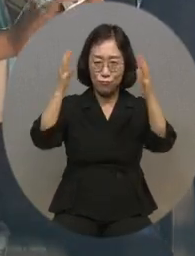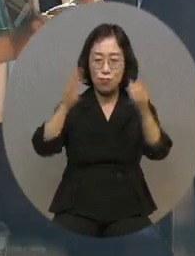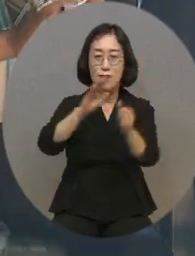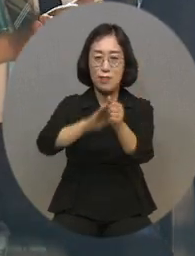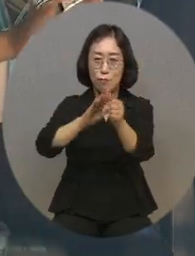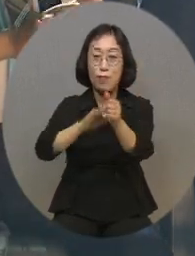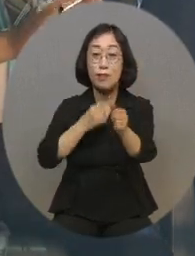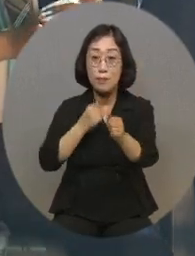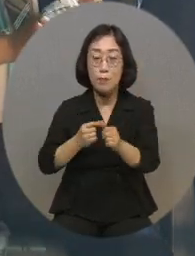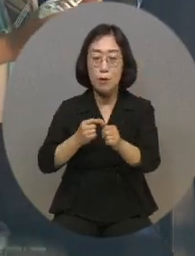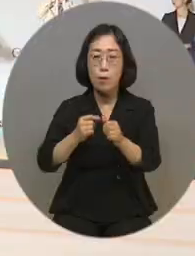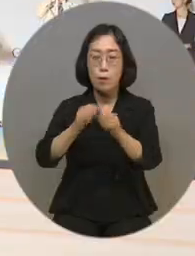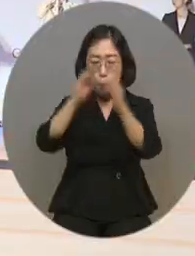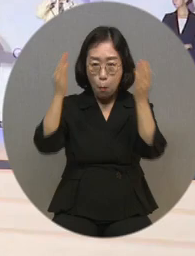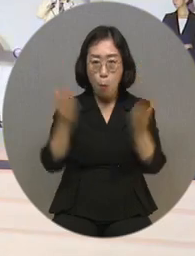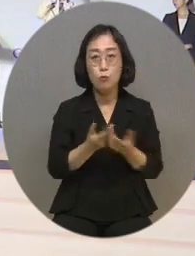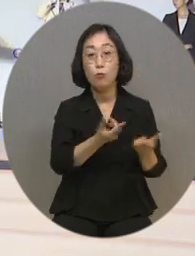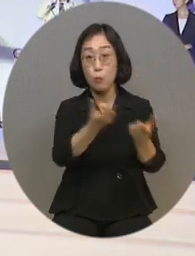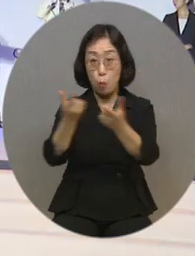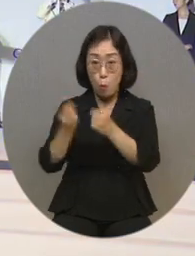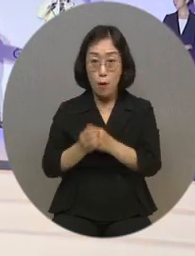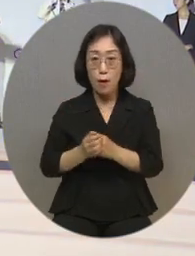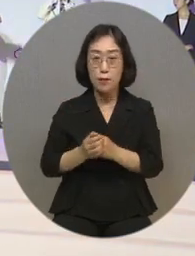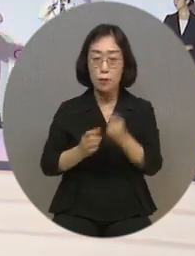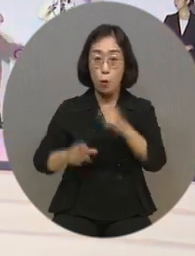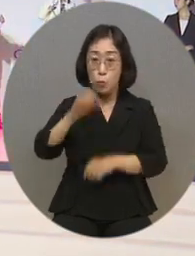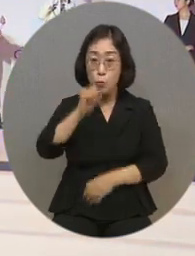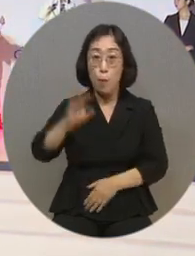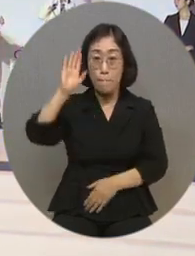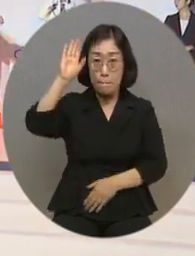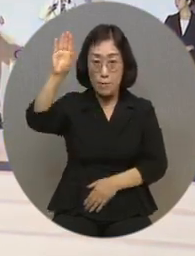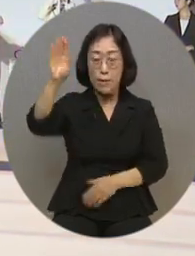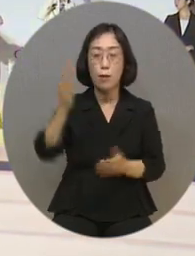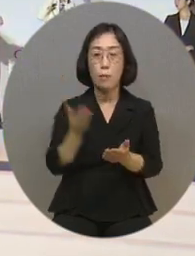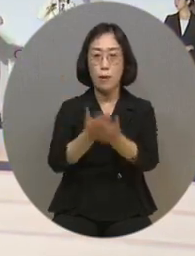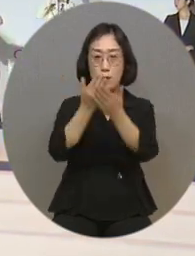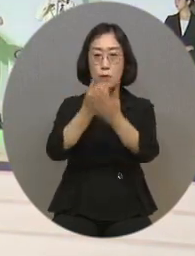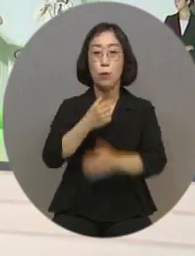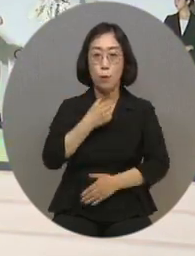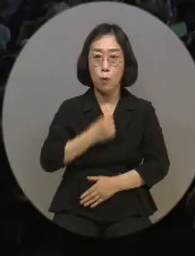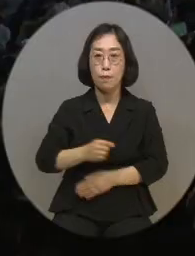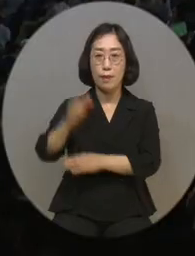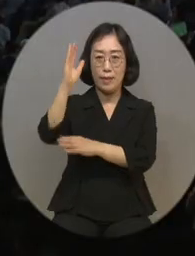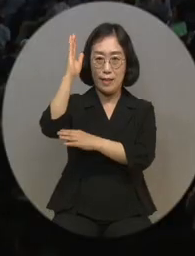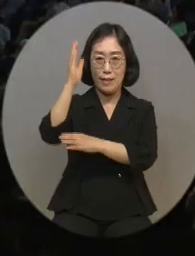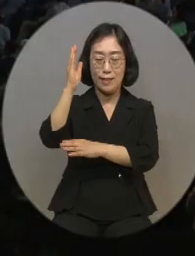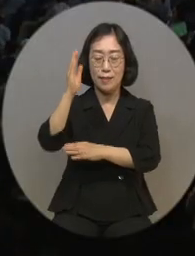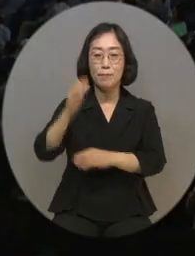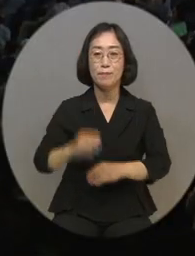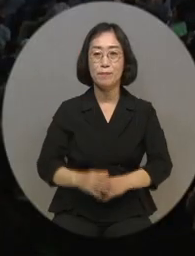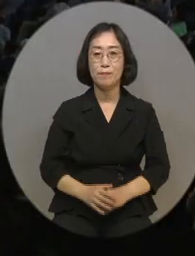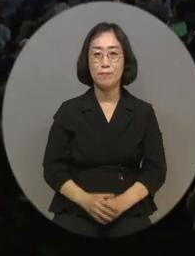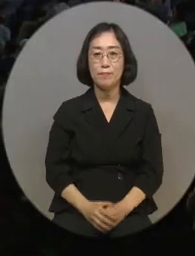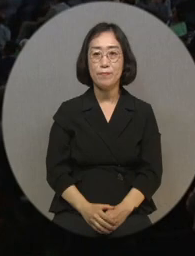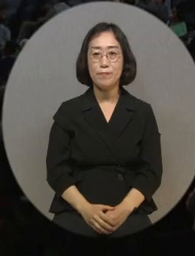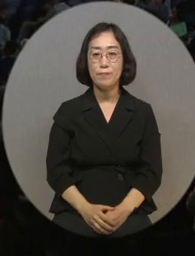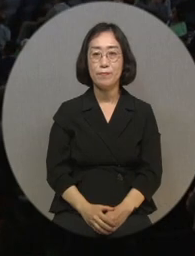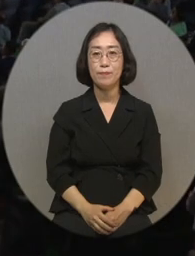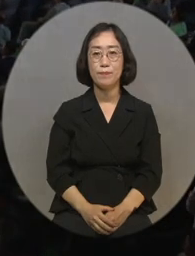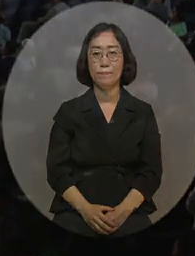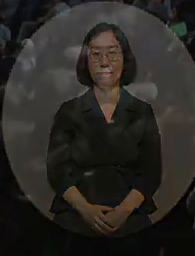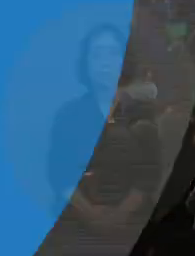국민 모두가 서로 손잡고 더 나은 미래로 힘차게 날아오르길 기대한다고 말했습니다. 복지TV 뉴스